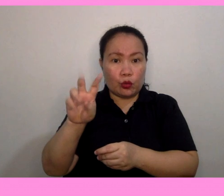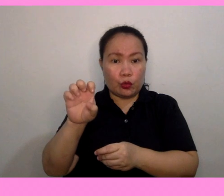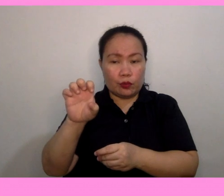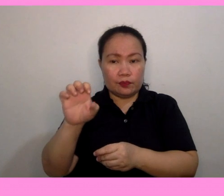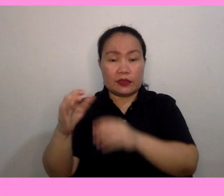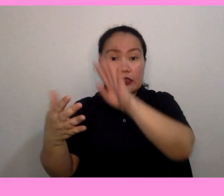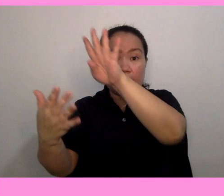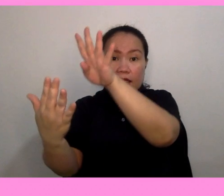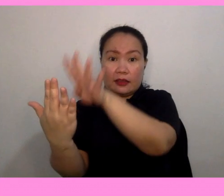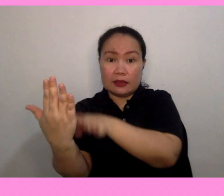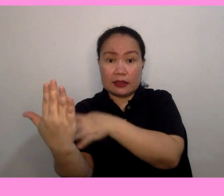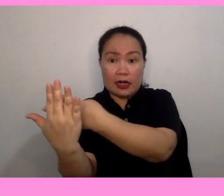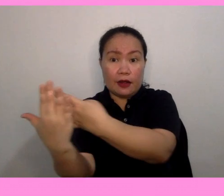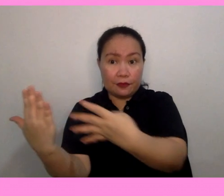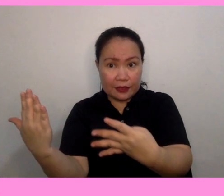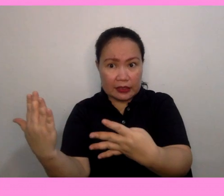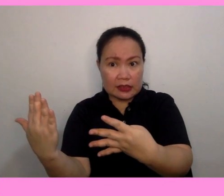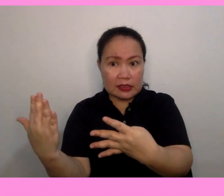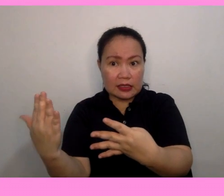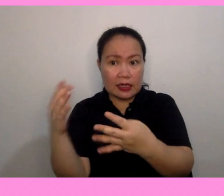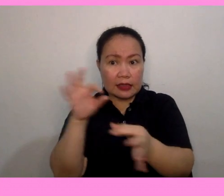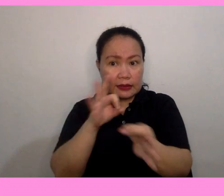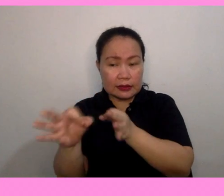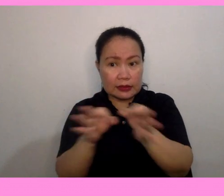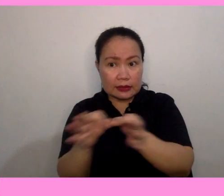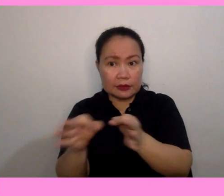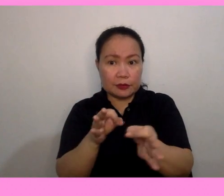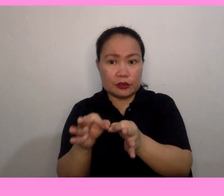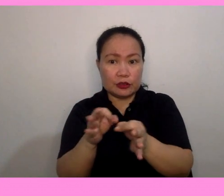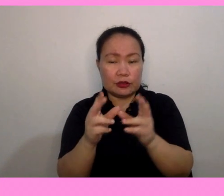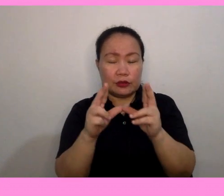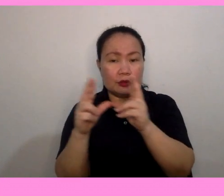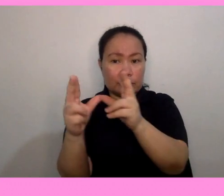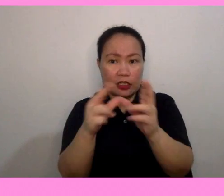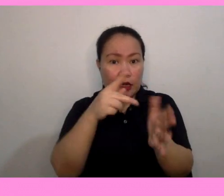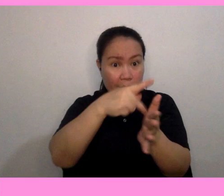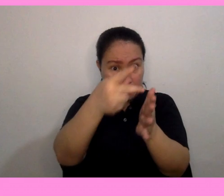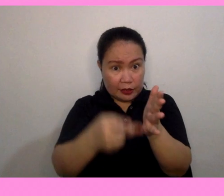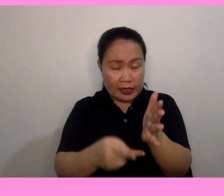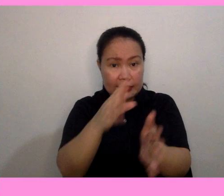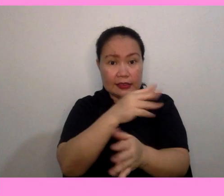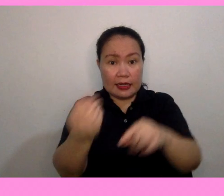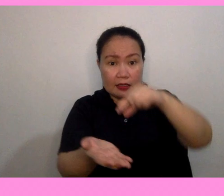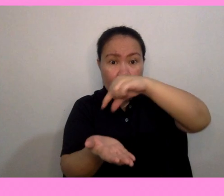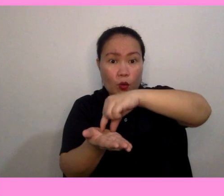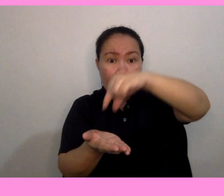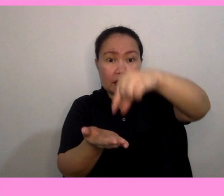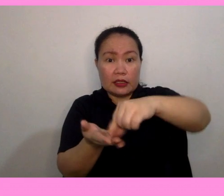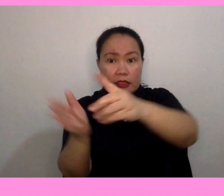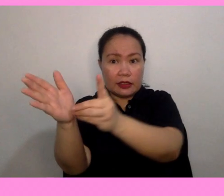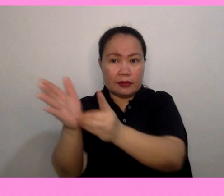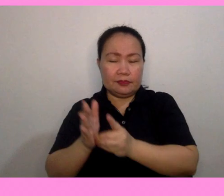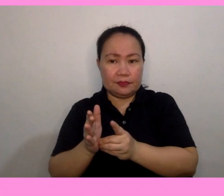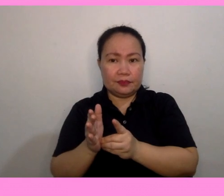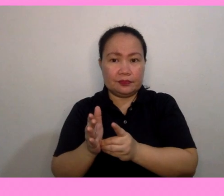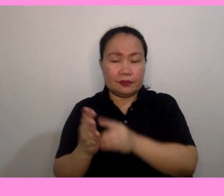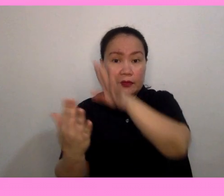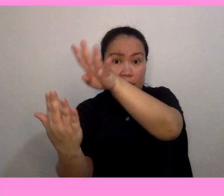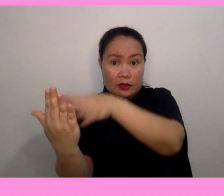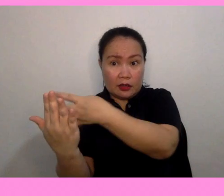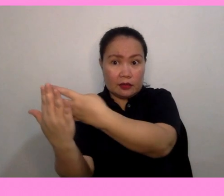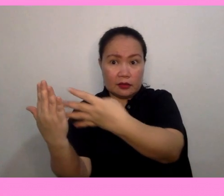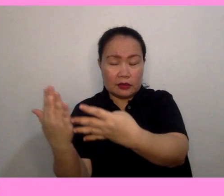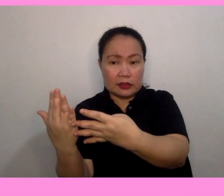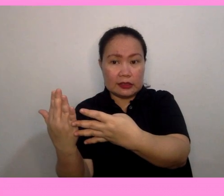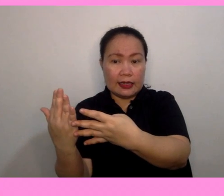O isang grapikong paglalarawan ng ugnayan ng presyo at quantity demanded. Ang graph ay batay